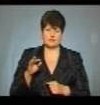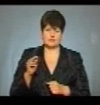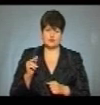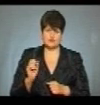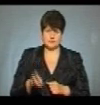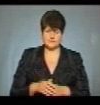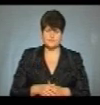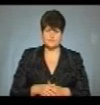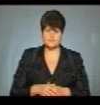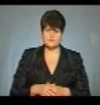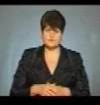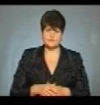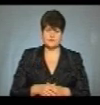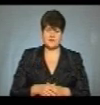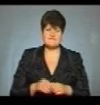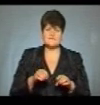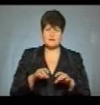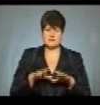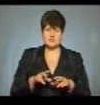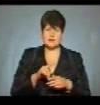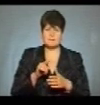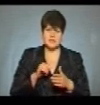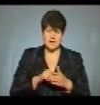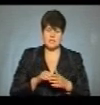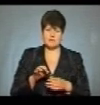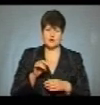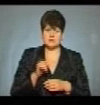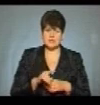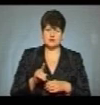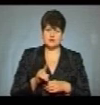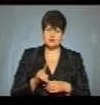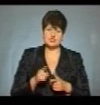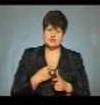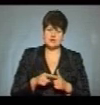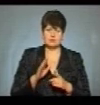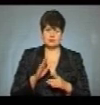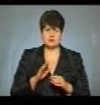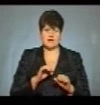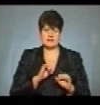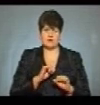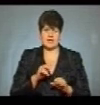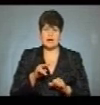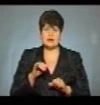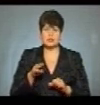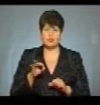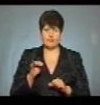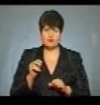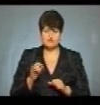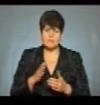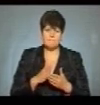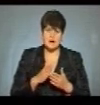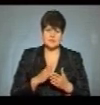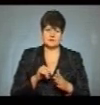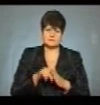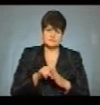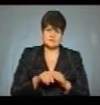Слід вирішити питання про те, що чи буде адвокат Літовчук в даному кримінальному провадженні мати статус